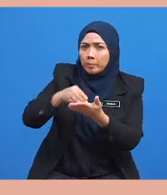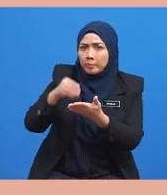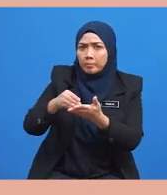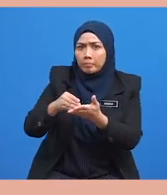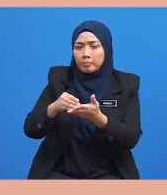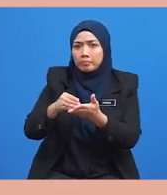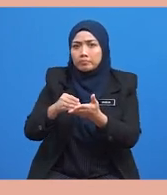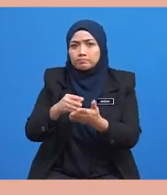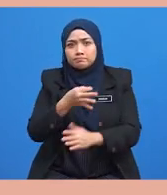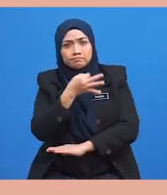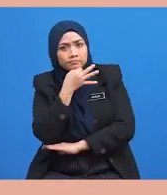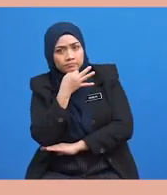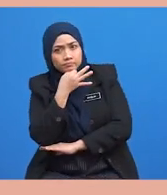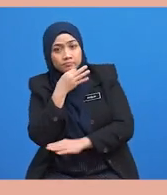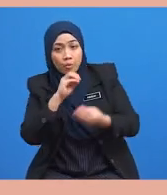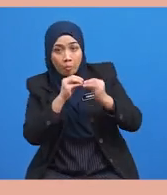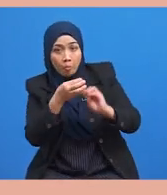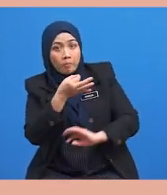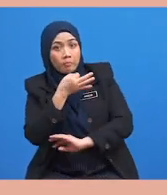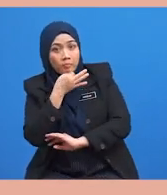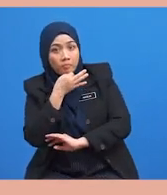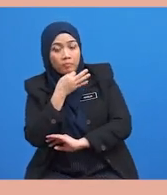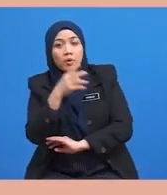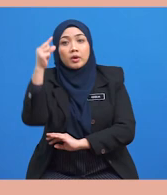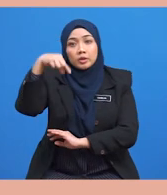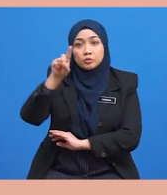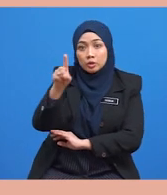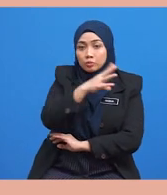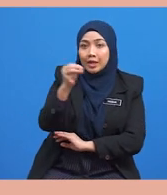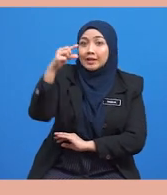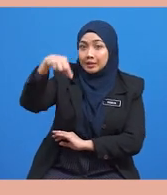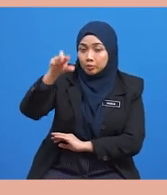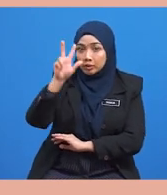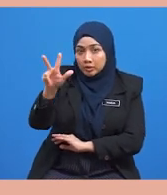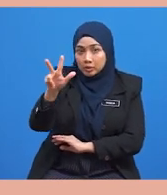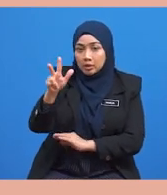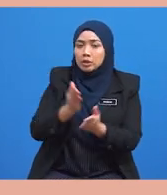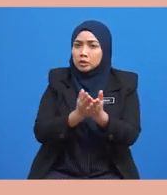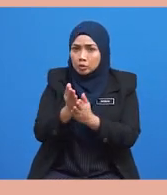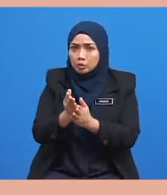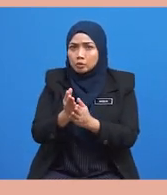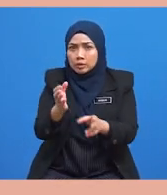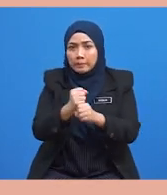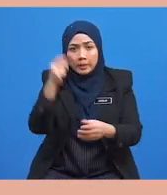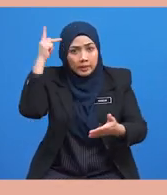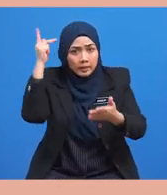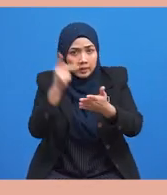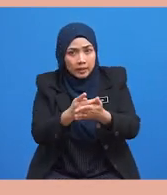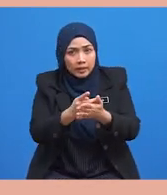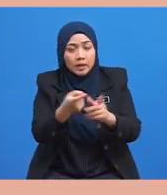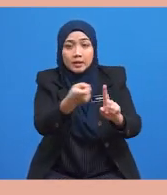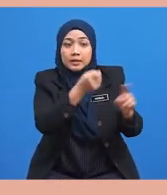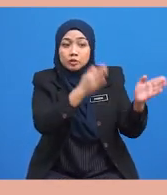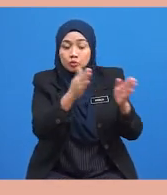ganjil, median, Q1 dan Q3 dapat terus dikenal pasti daripada susunan data